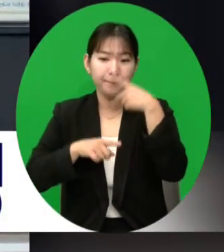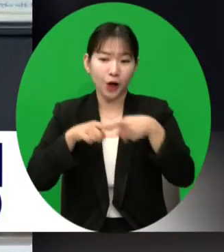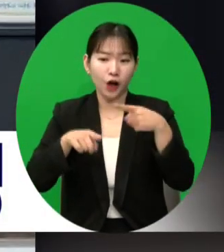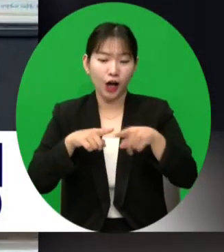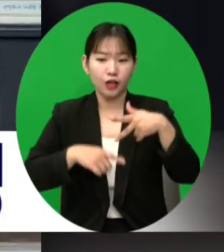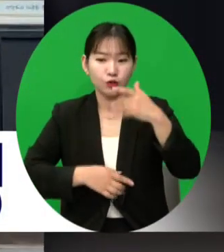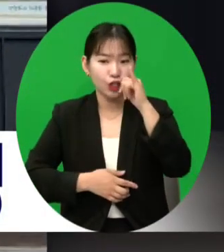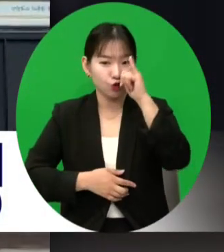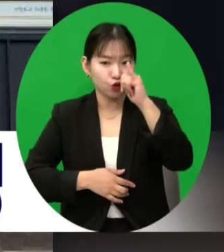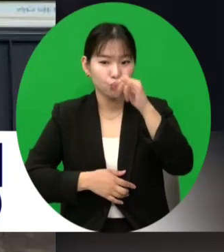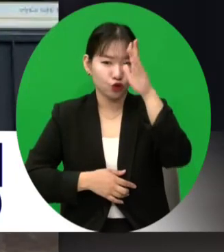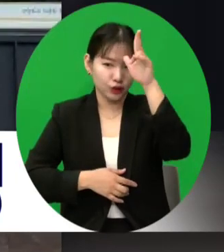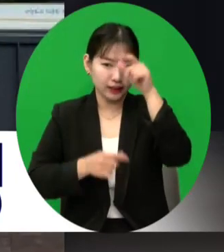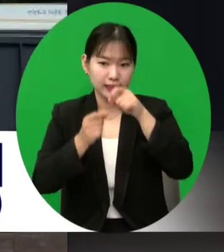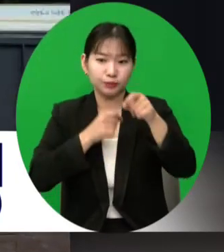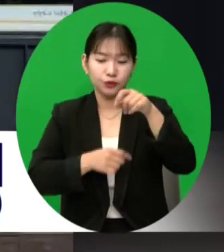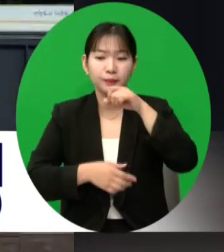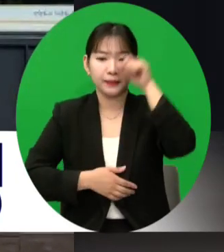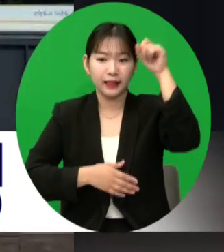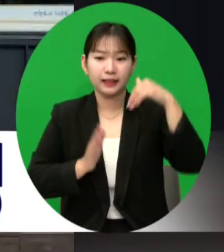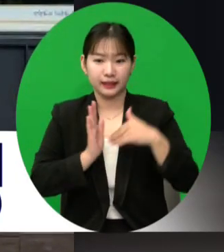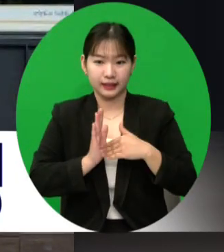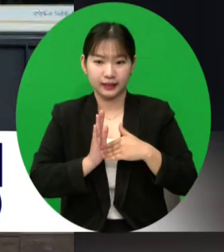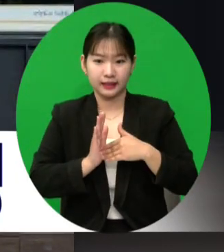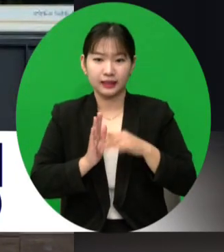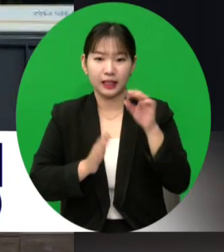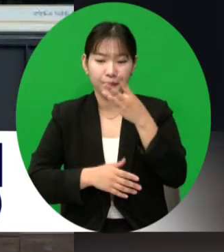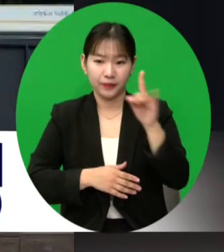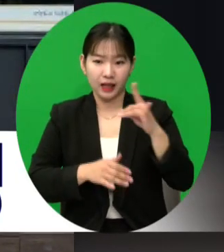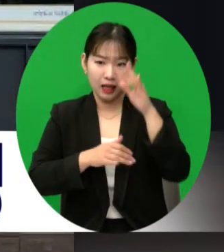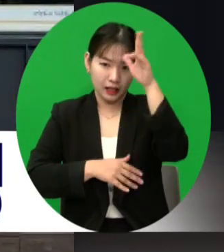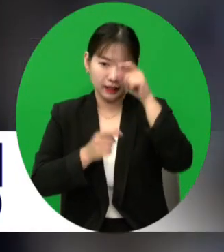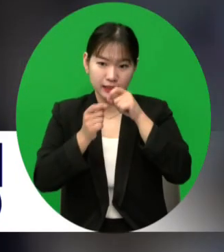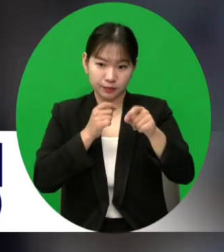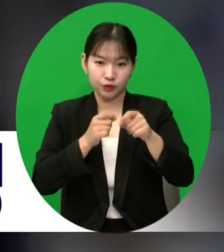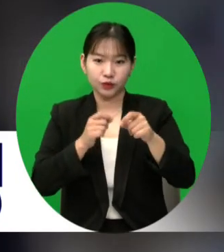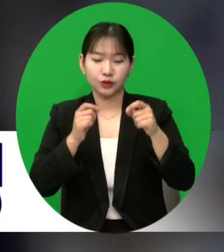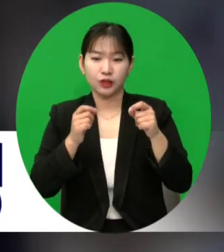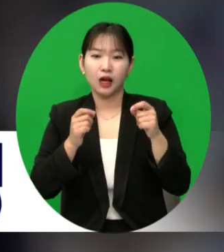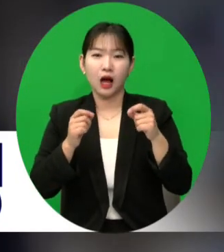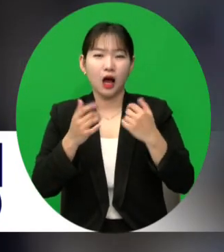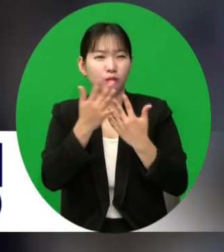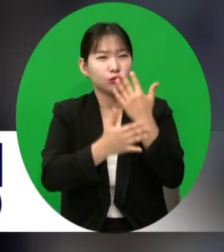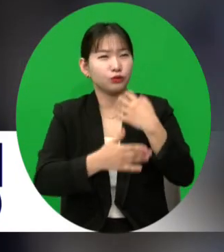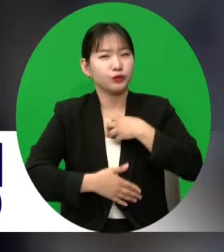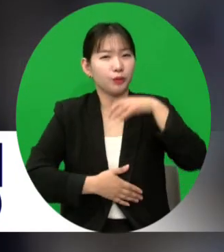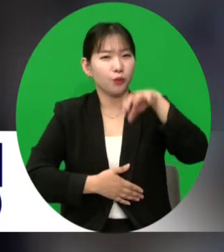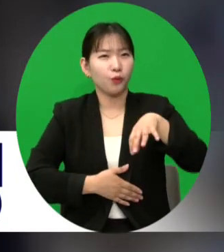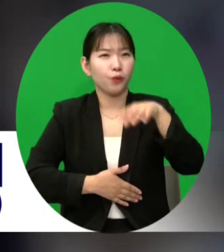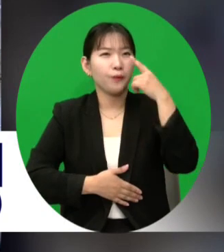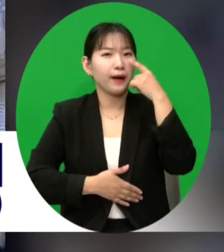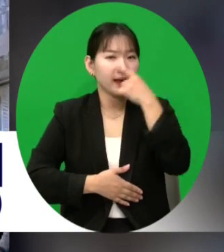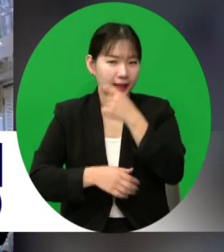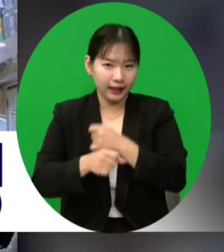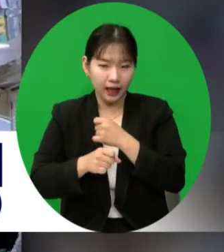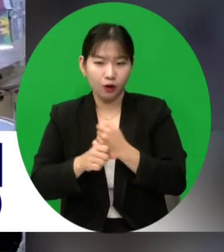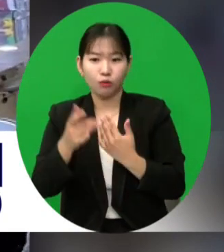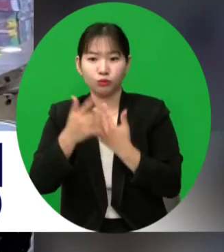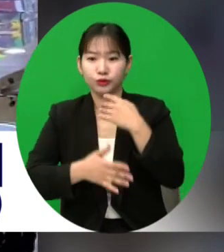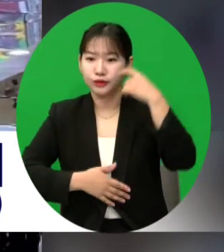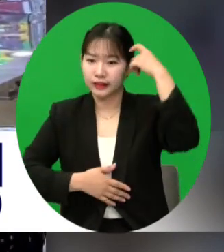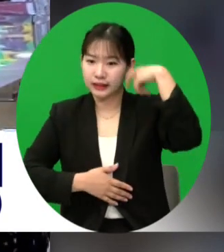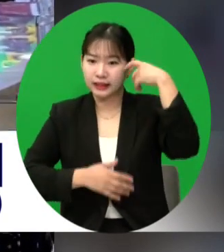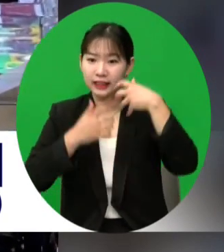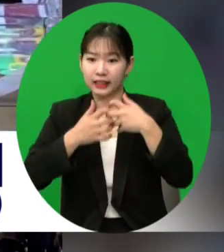최우수 파출소로 선정됐습니다 암태 파출소는 여객 선내 화재 취약 구역을 지정하고 화재 감지기를